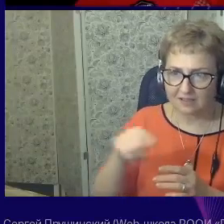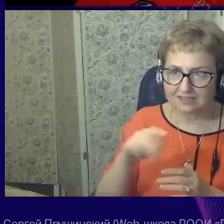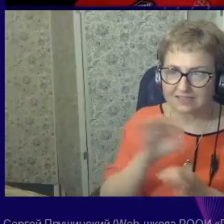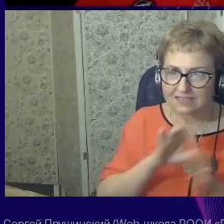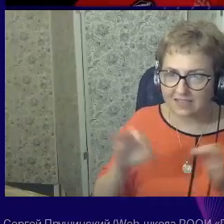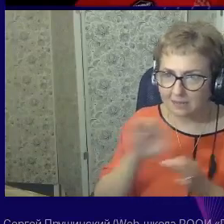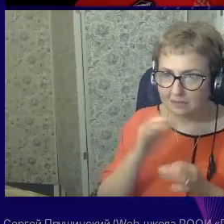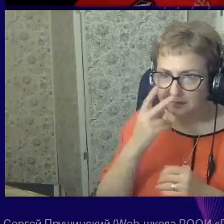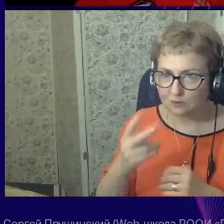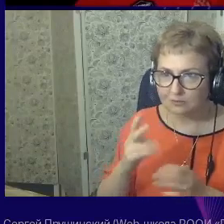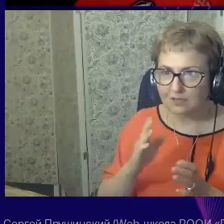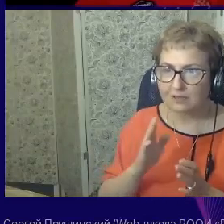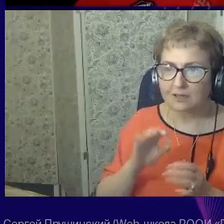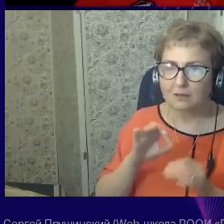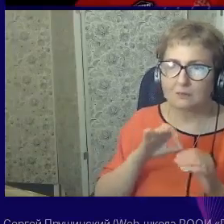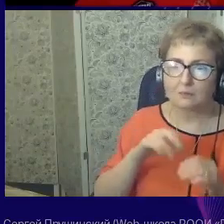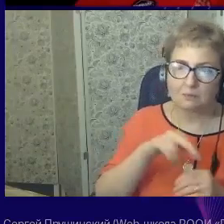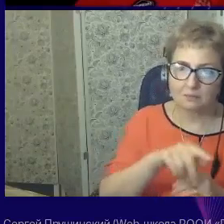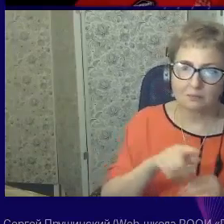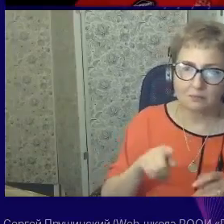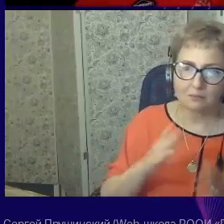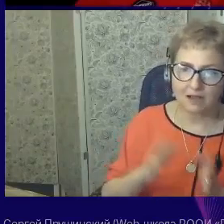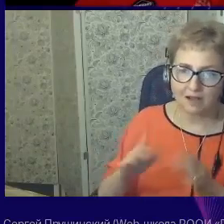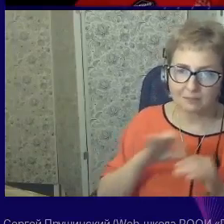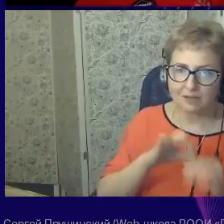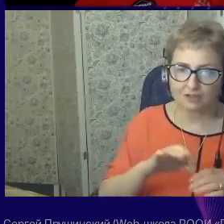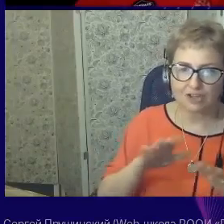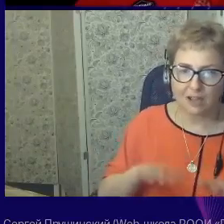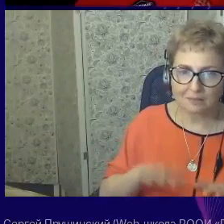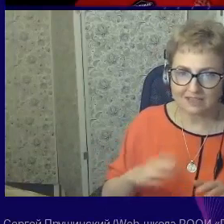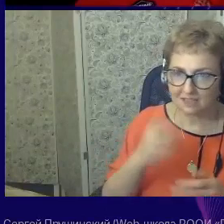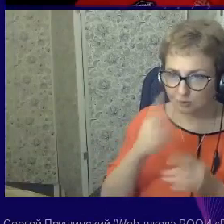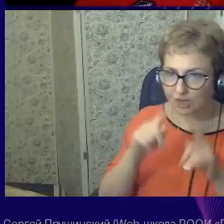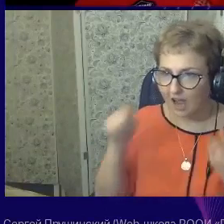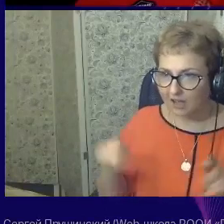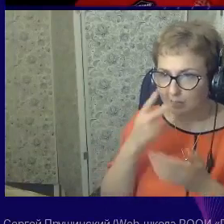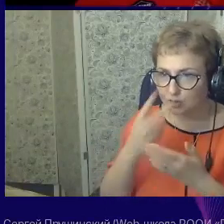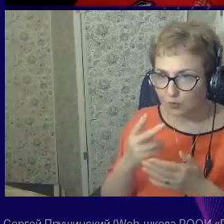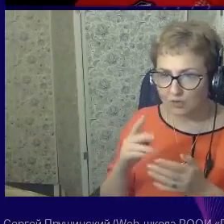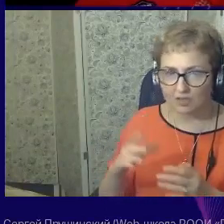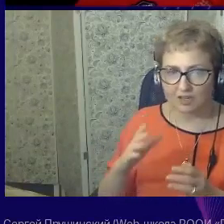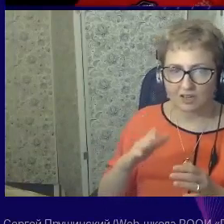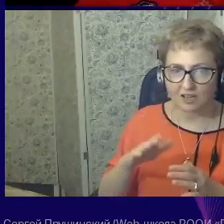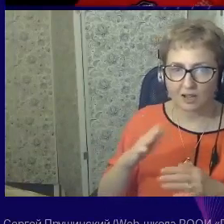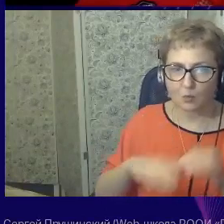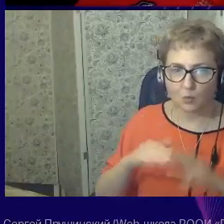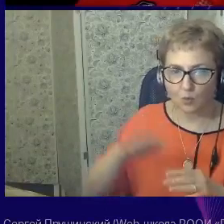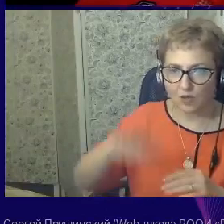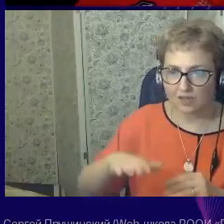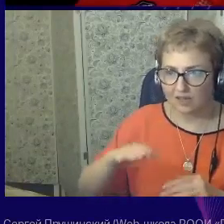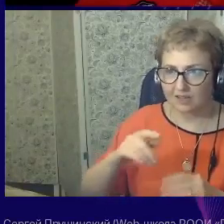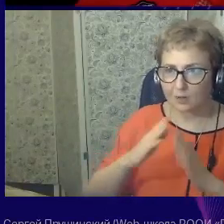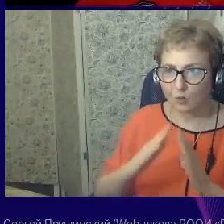прохождения схемы, порядок прохождения на местности. Ребята проходят с карточкой, либо задевают конус рукой, либо делают отметку